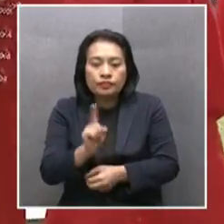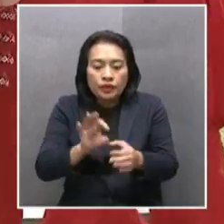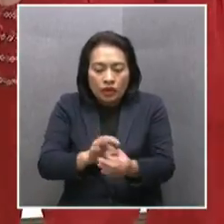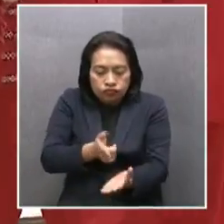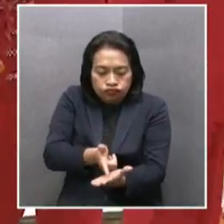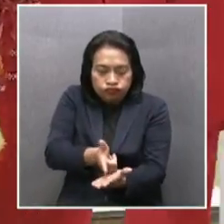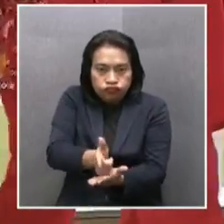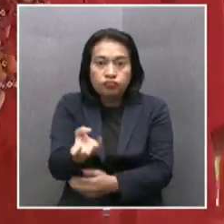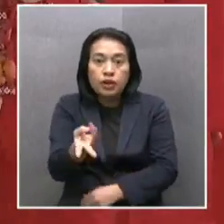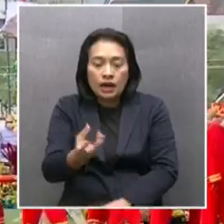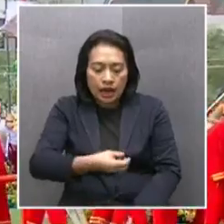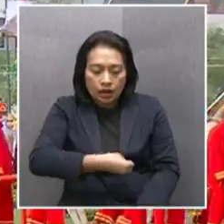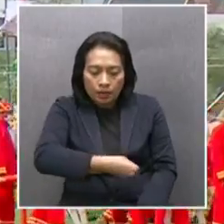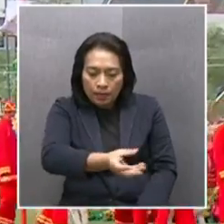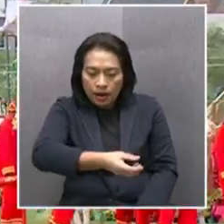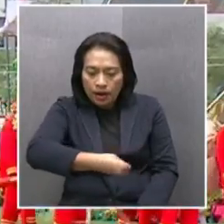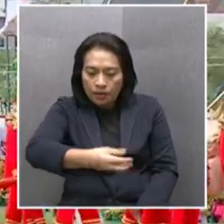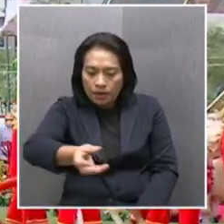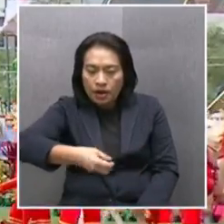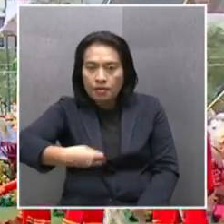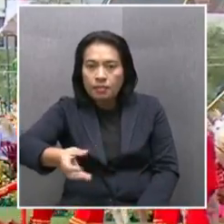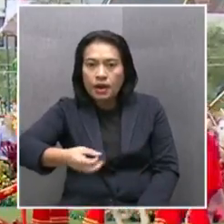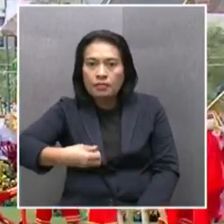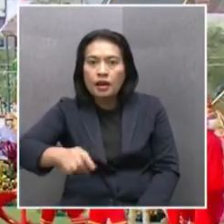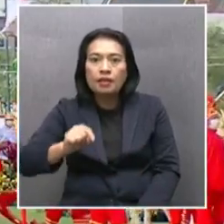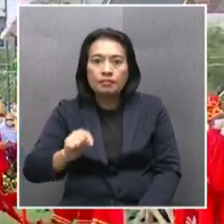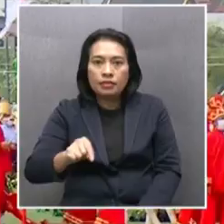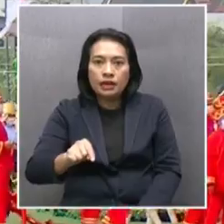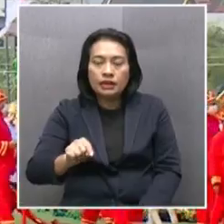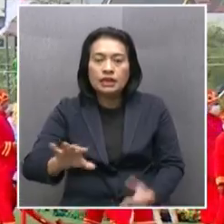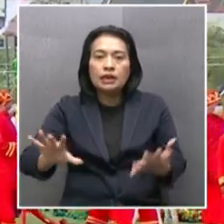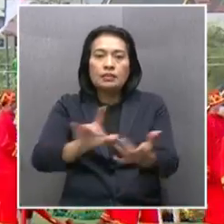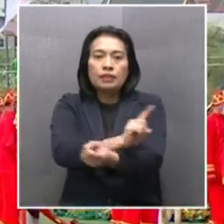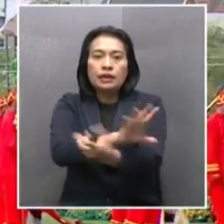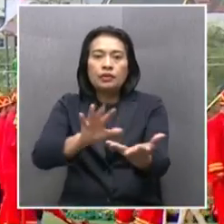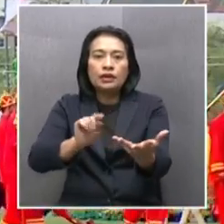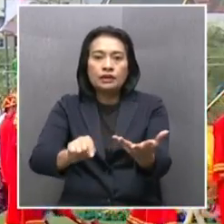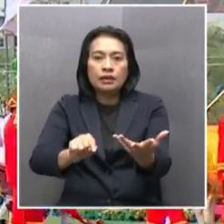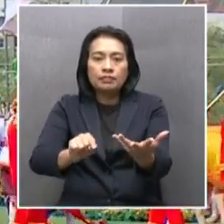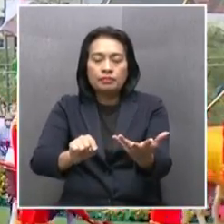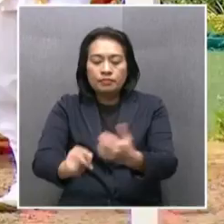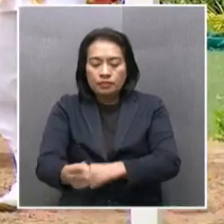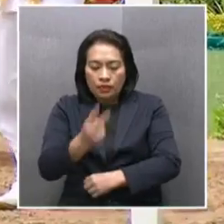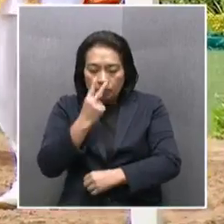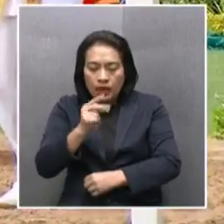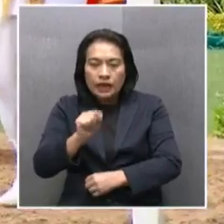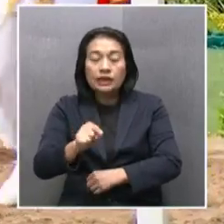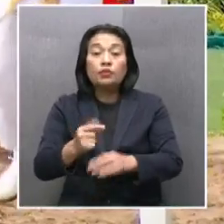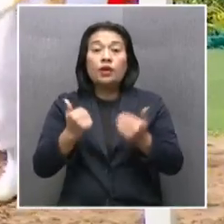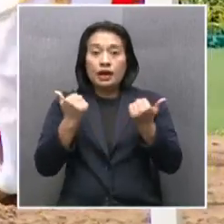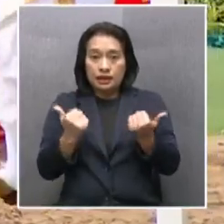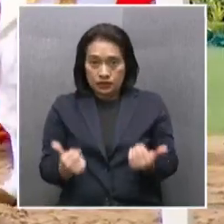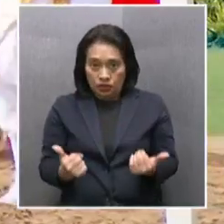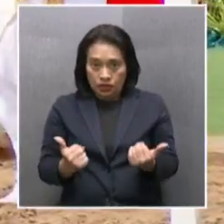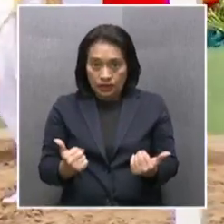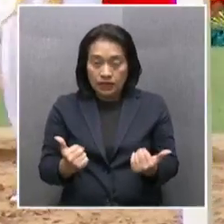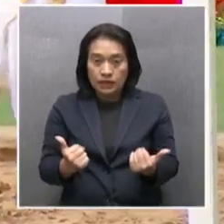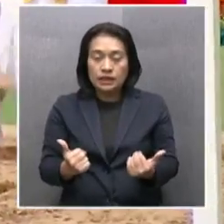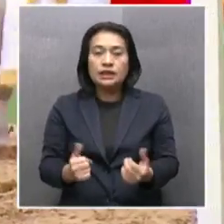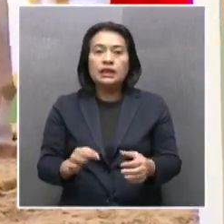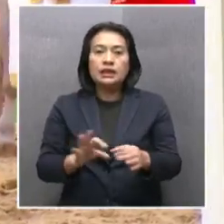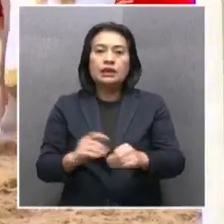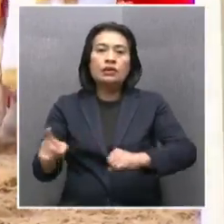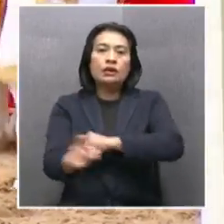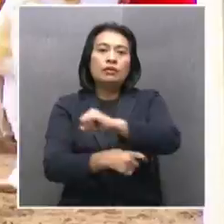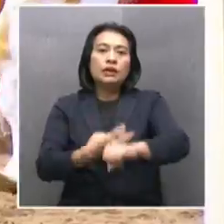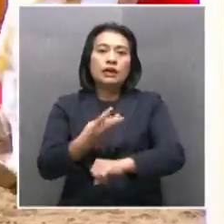าวซึ่งการประกอบพิธีแรกนาขวัญ นี้ก็เพื่อให้เป็นอานัตสัญญาณว่าบัดนี้ฤดูกาลแห่งการทำนาทำ